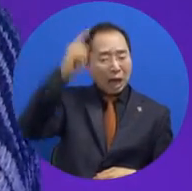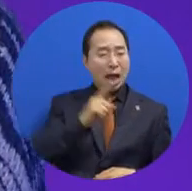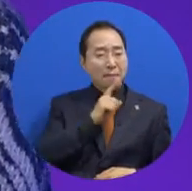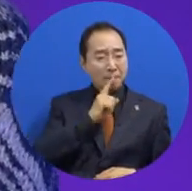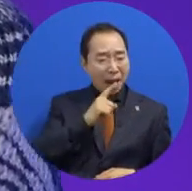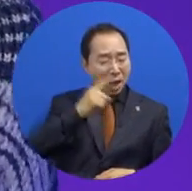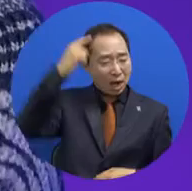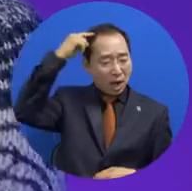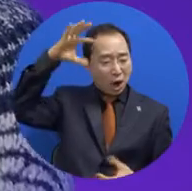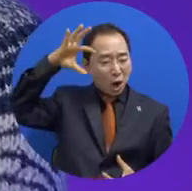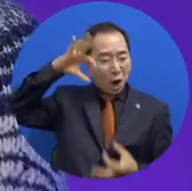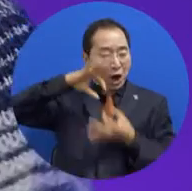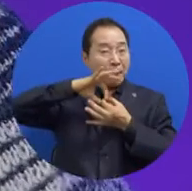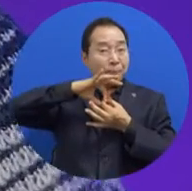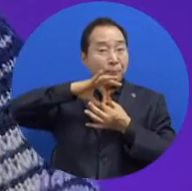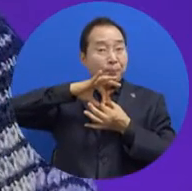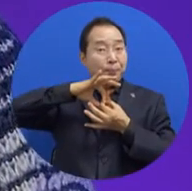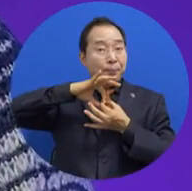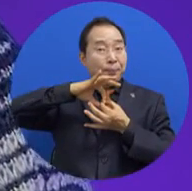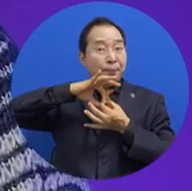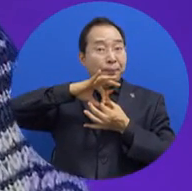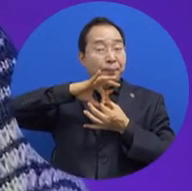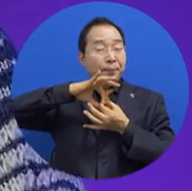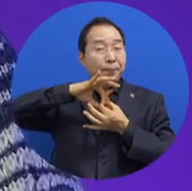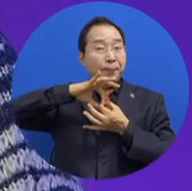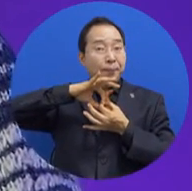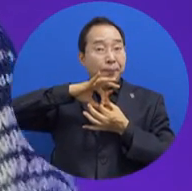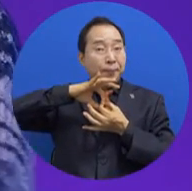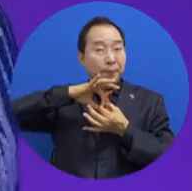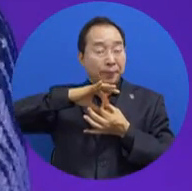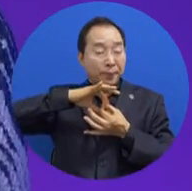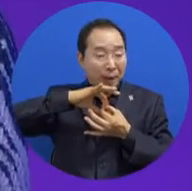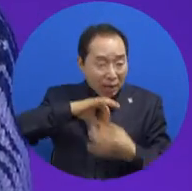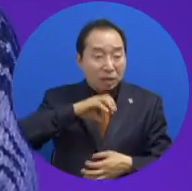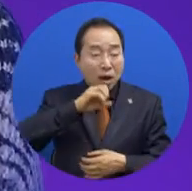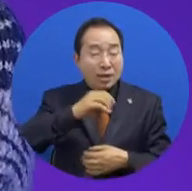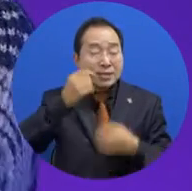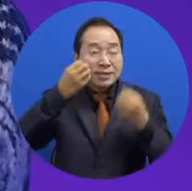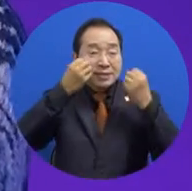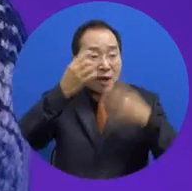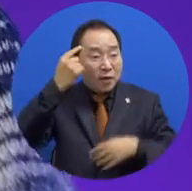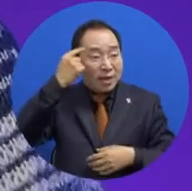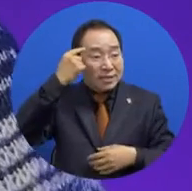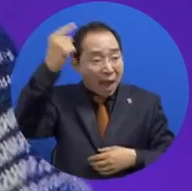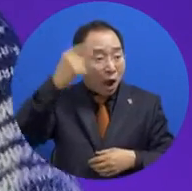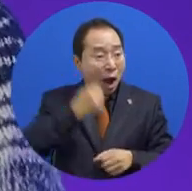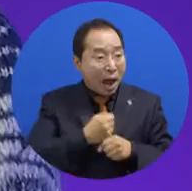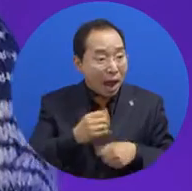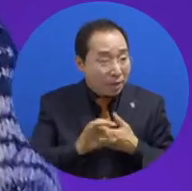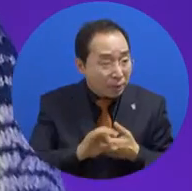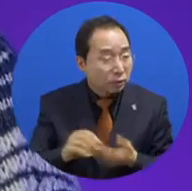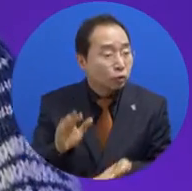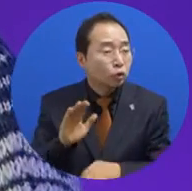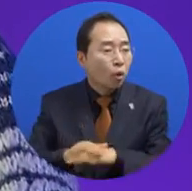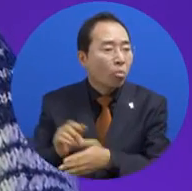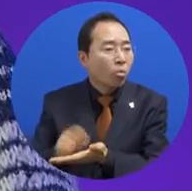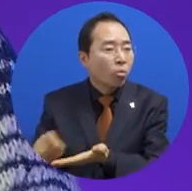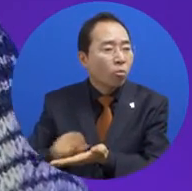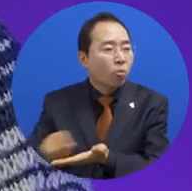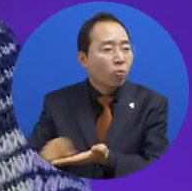여기 생각과 말이 결합을 해서 이게 창조가 되려면 손을